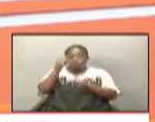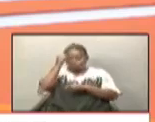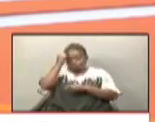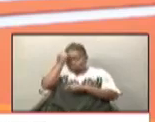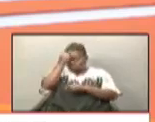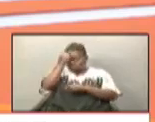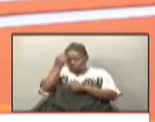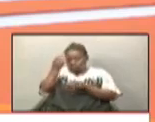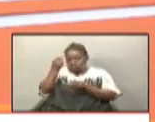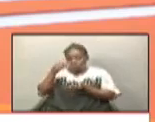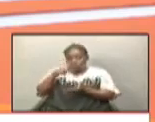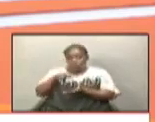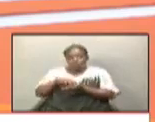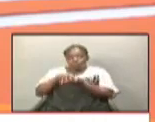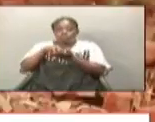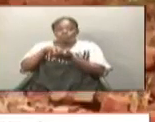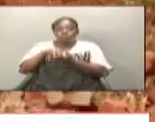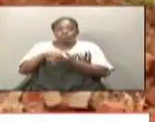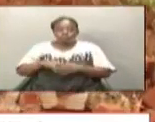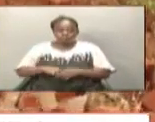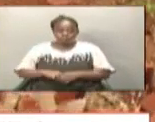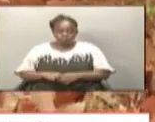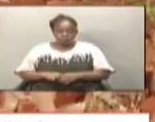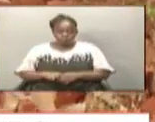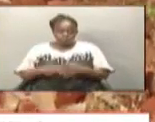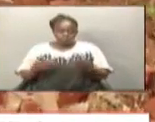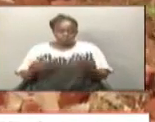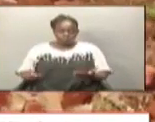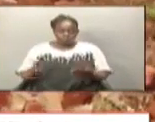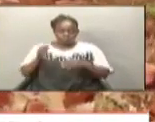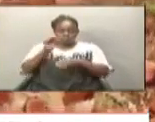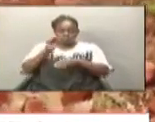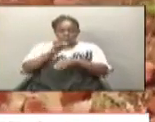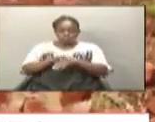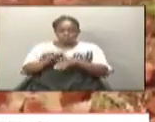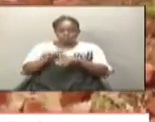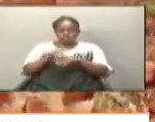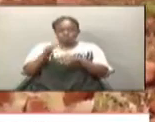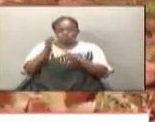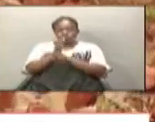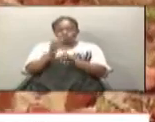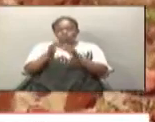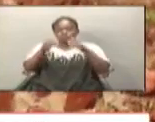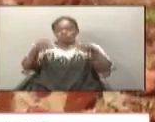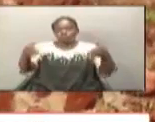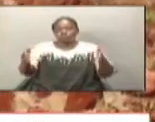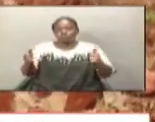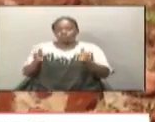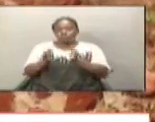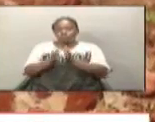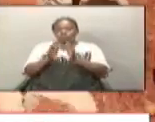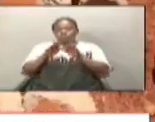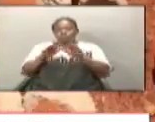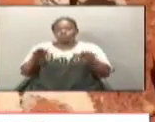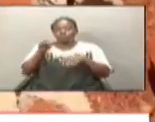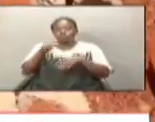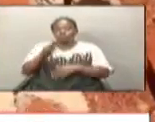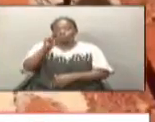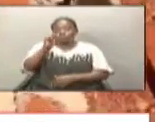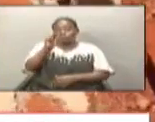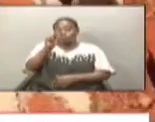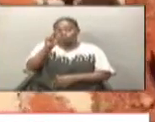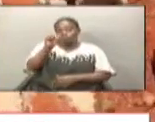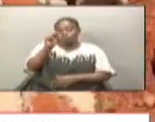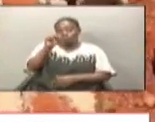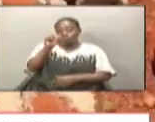gavumenti esitukiddemu. Obulabirizi bw'emikono bwazimba ekikomera okwetooloola ettaka lyabwo lyonna ery'ennakanyonyi wabula bwe